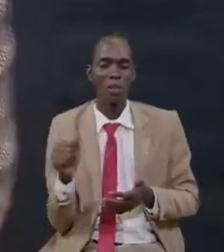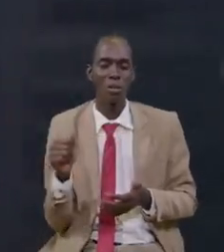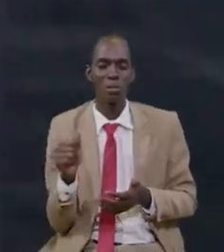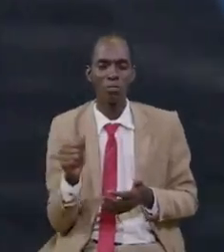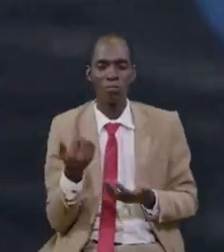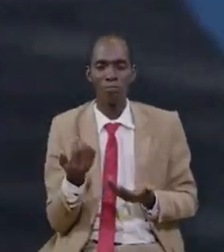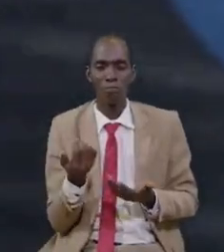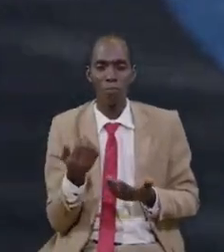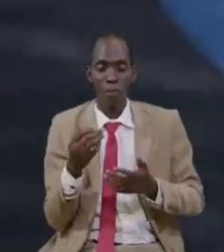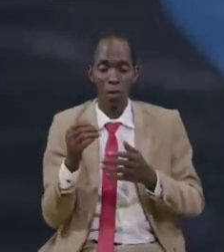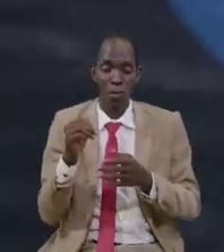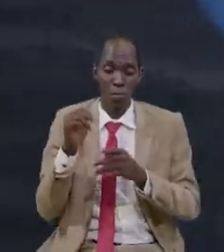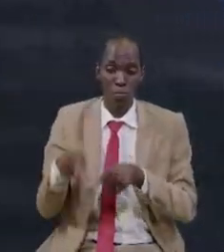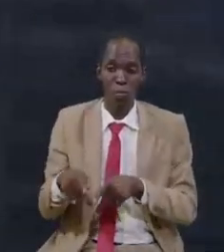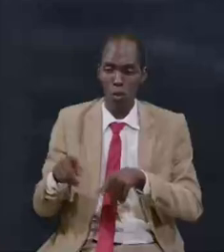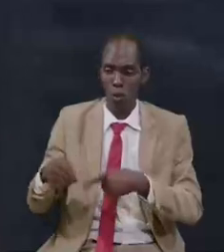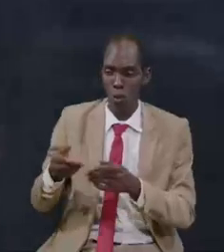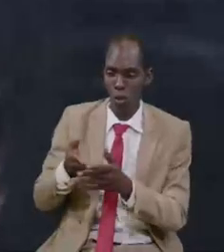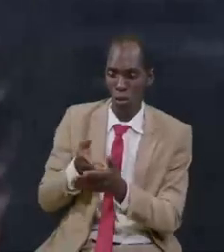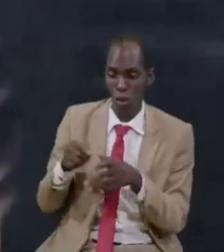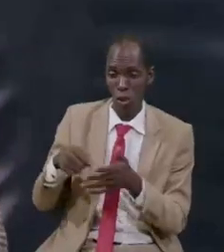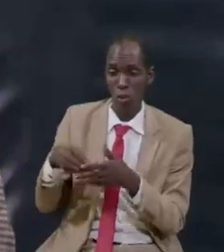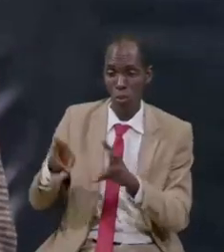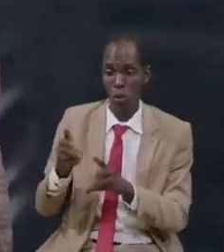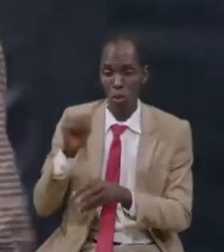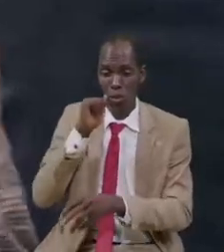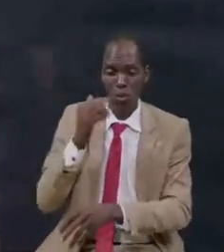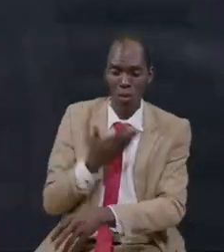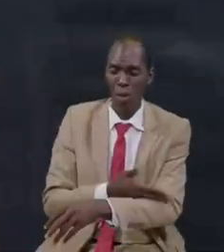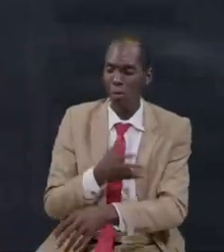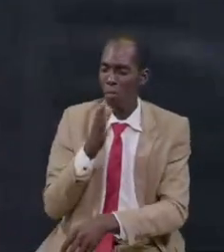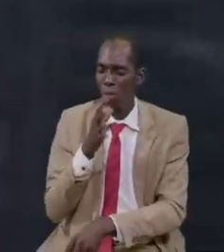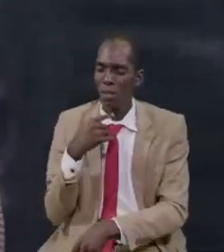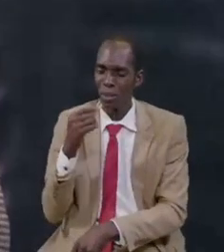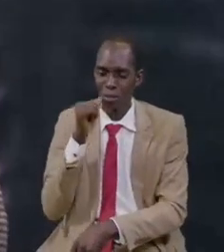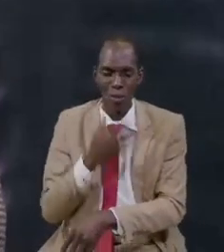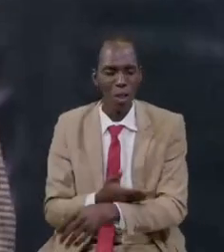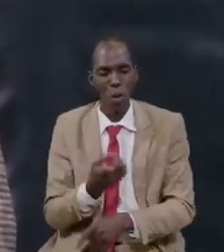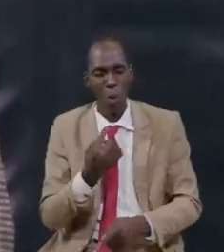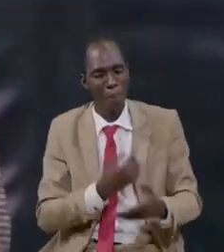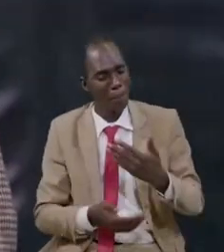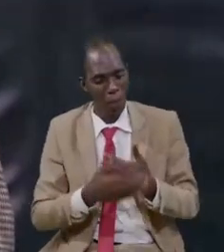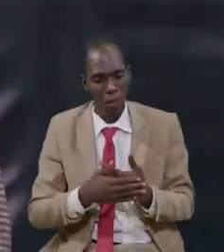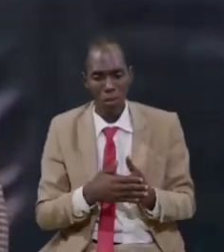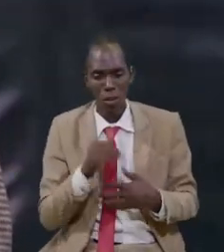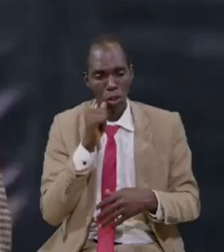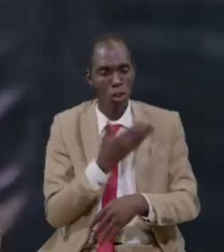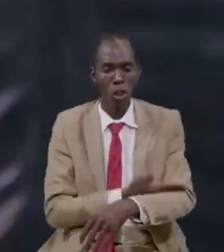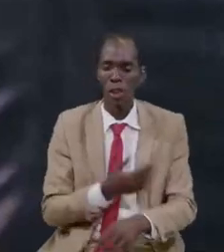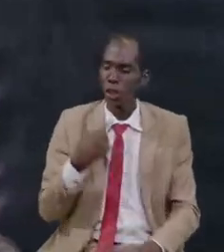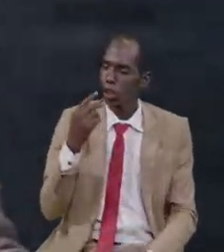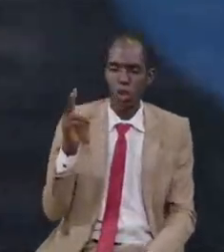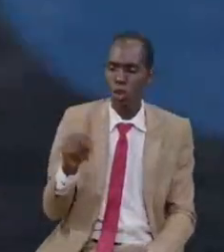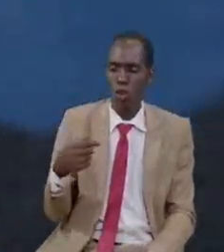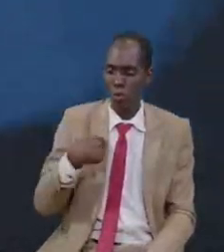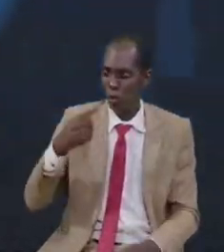donnée. Et la mère a dit, ma fille, reviens. La fille a dit, non, j'ai choisi ce chemin,